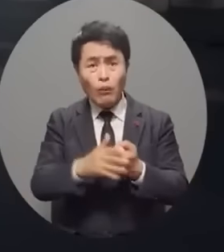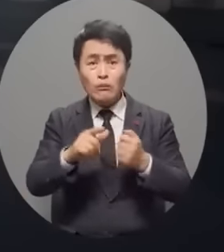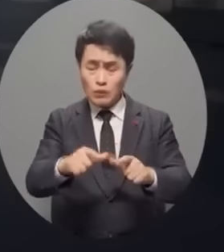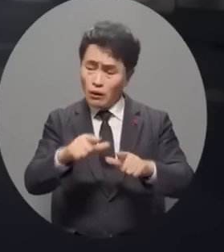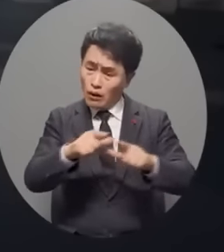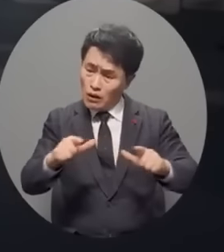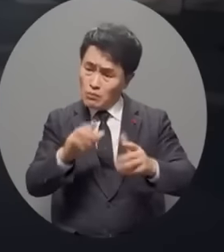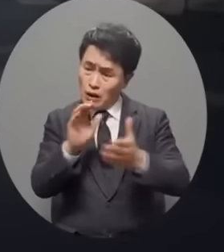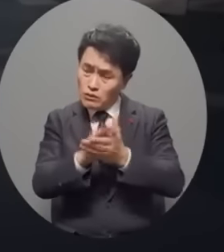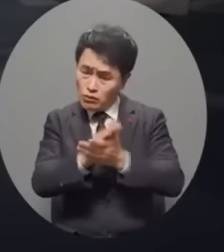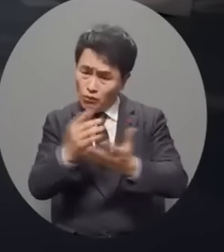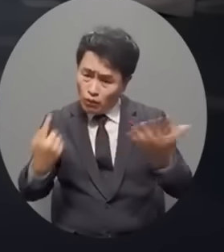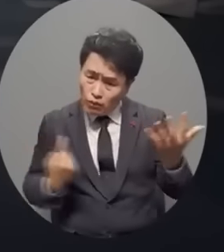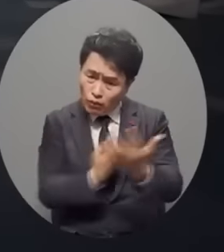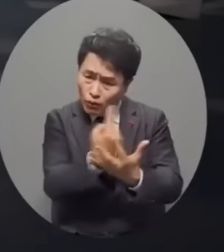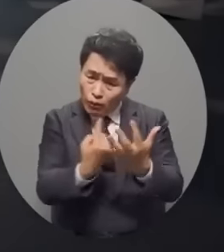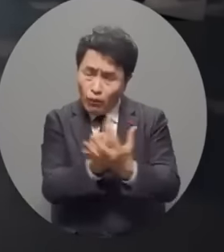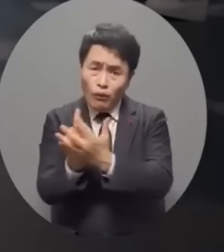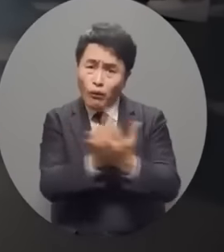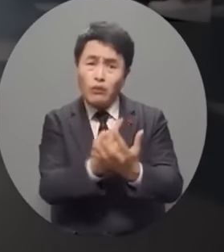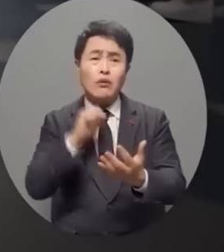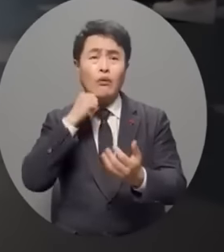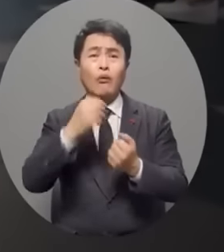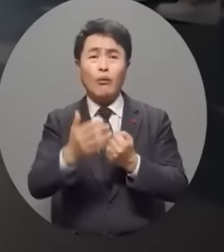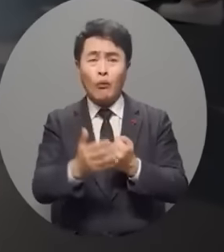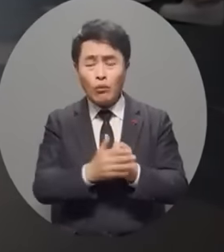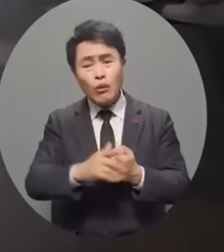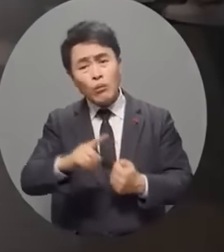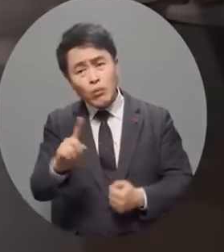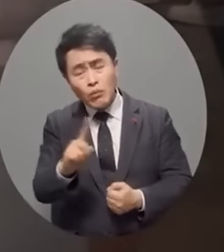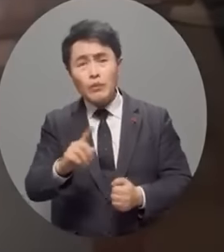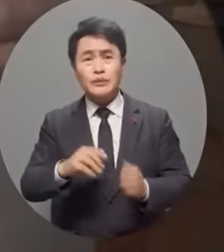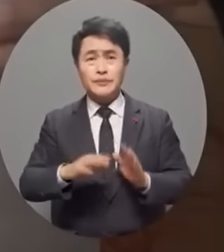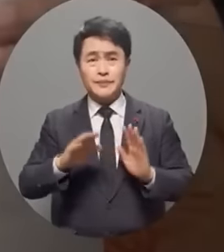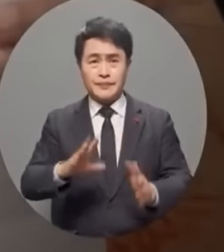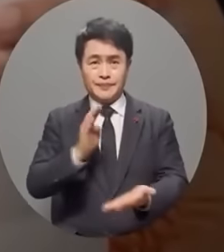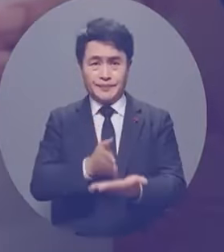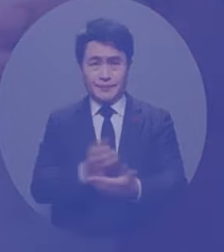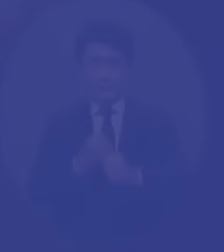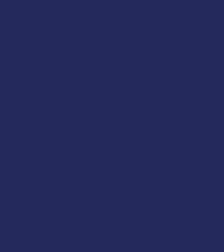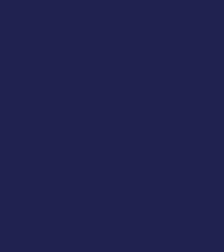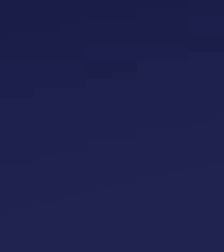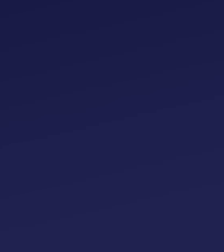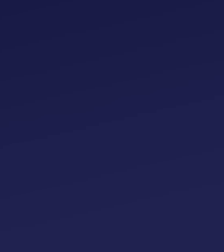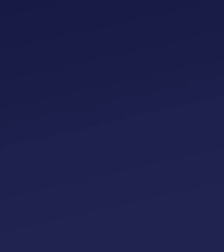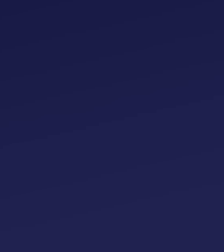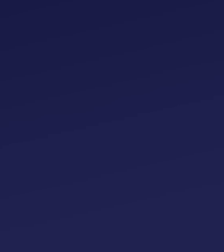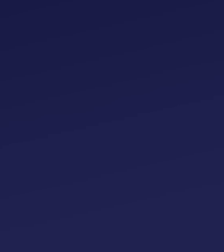친구들하고 어울리기 어렵고 뭘까 우리 애들은. MBC 뉴스 조재영입니다.